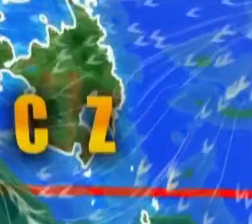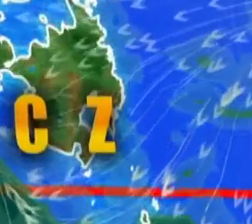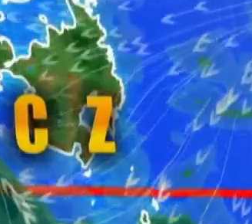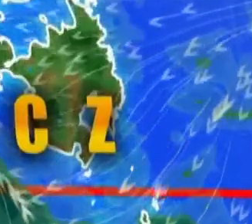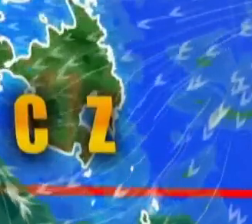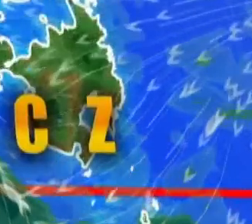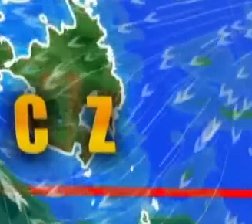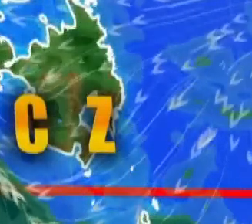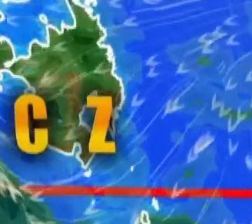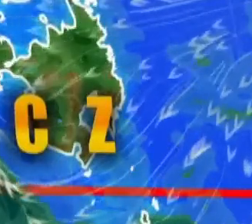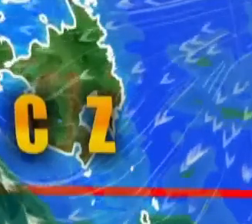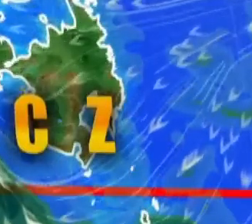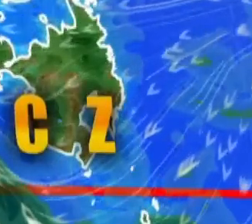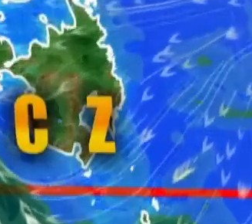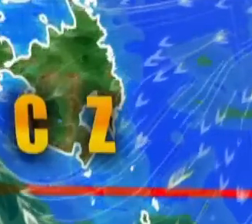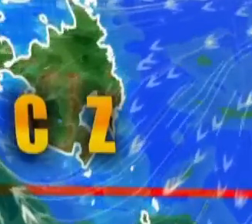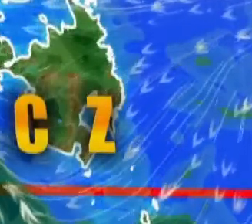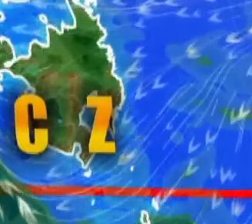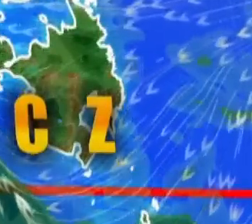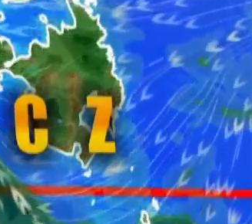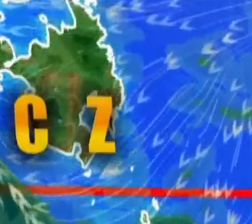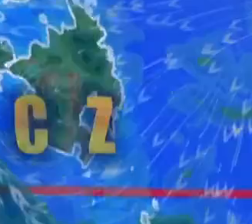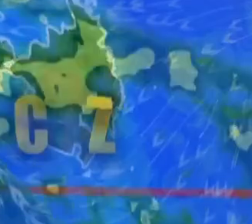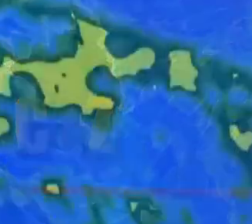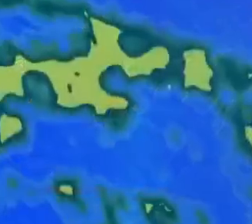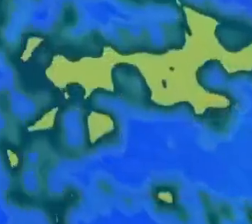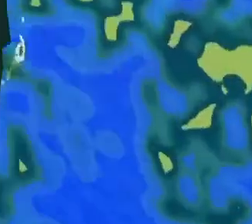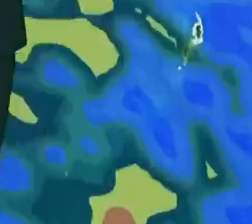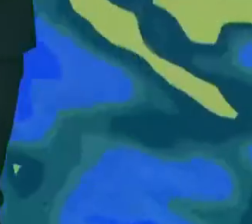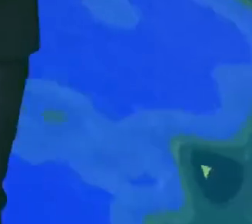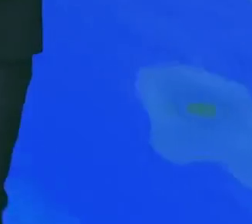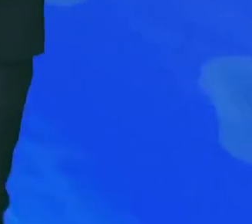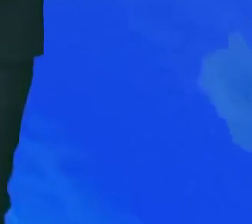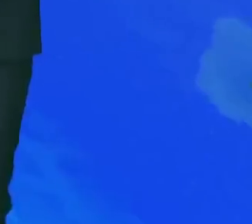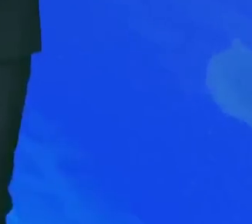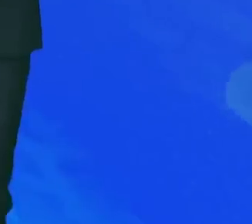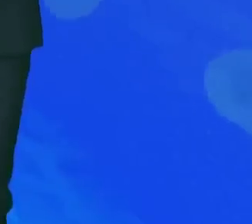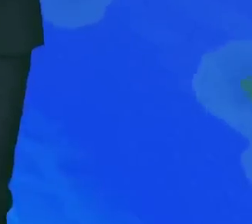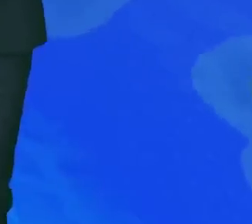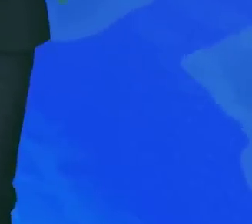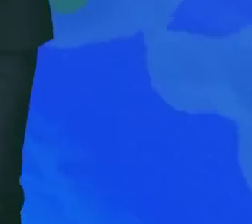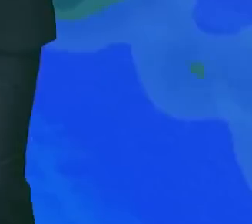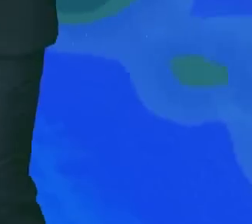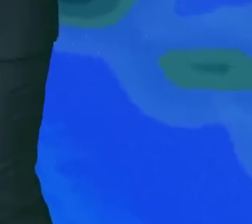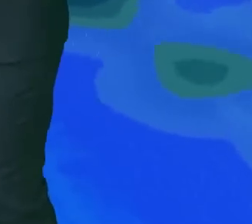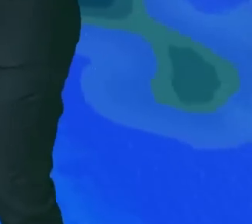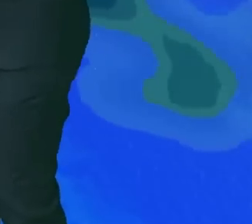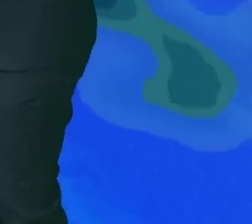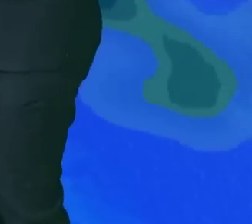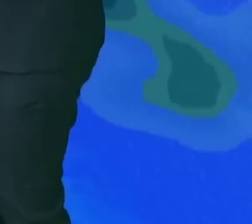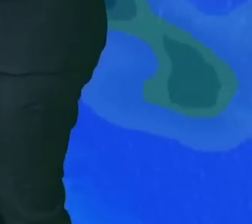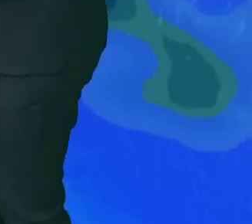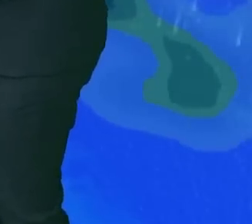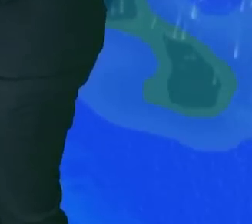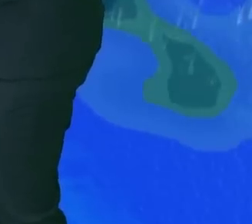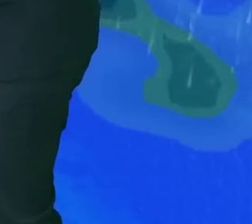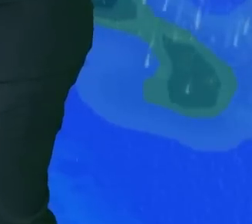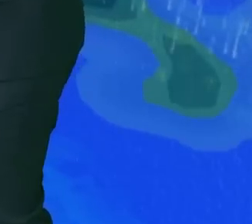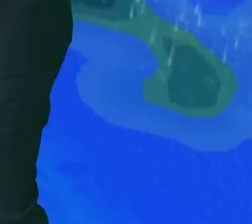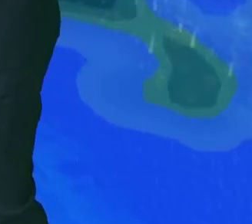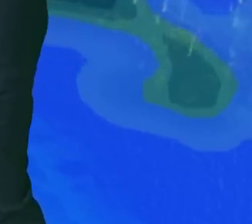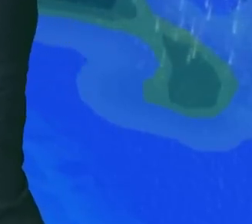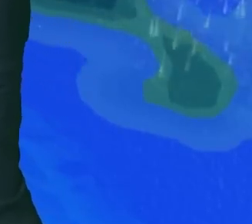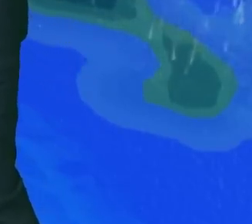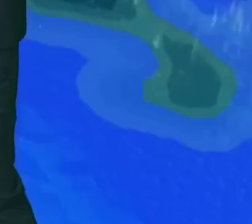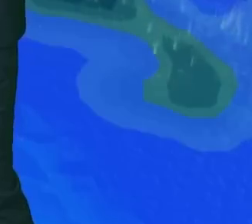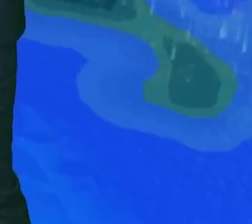kung saan ito posibleng maging bagyo. Sa rainfall forecast ng The Weather Company para bukas April 29, maulan na sa halos